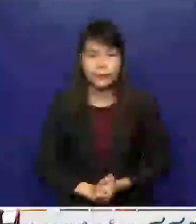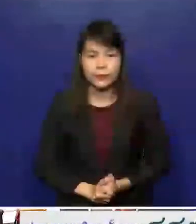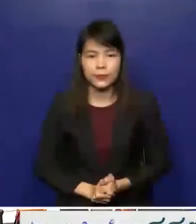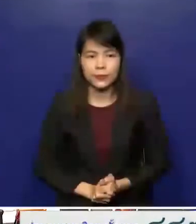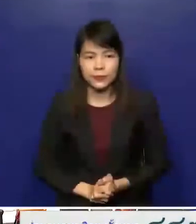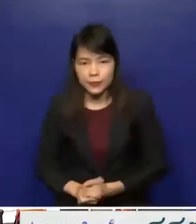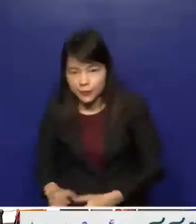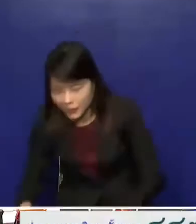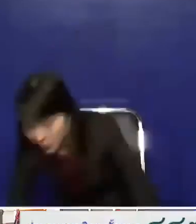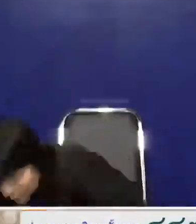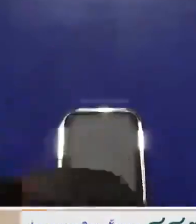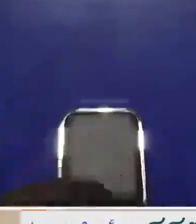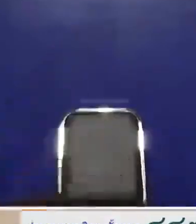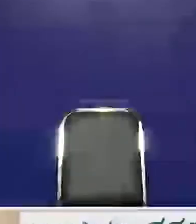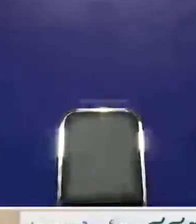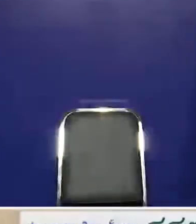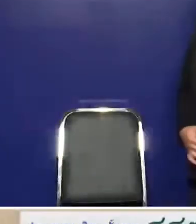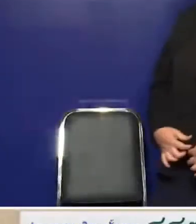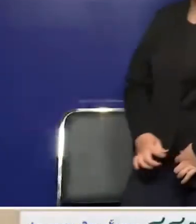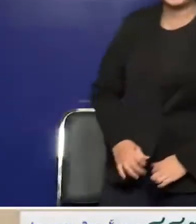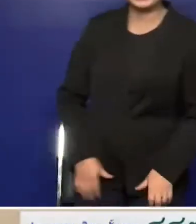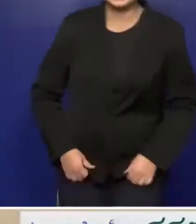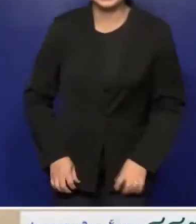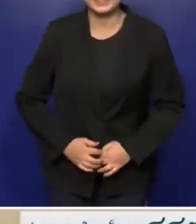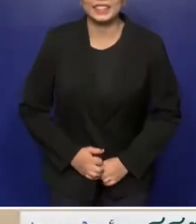ต่อไปเชิญท่านชินวรครับ